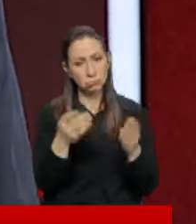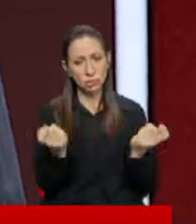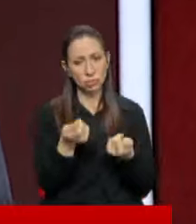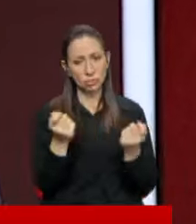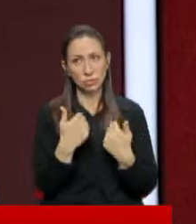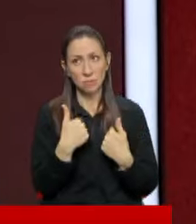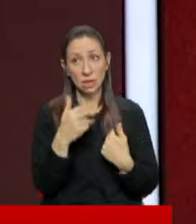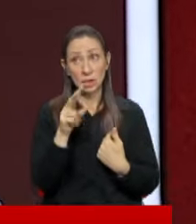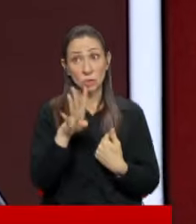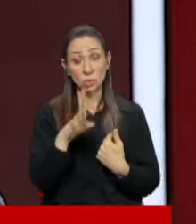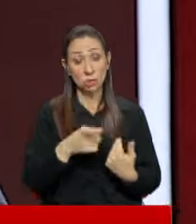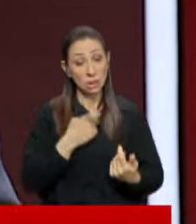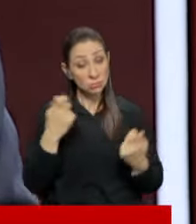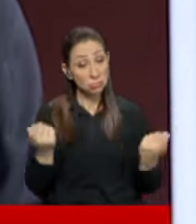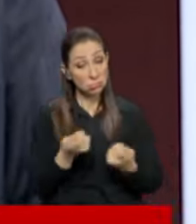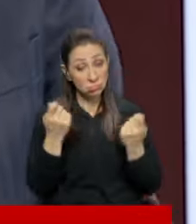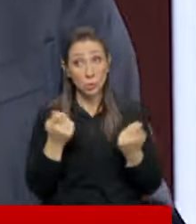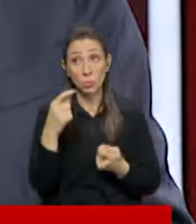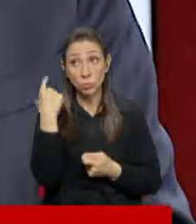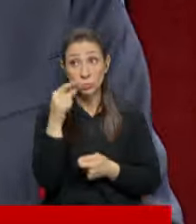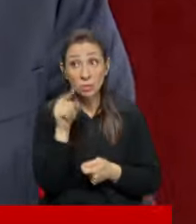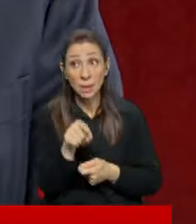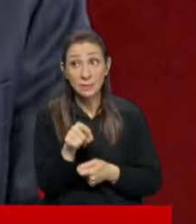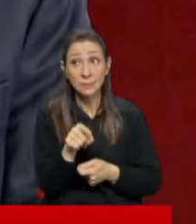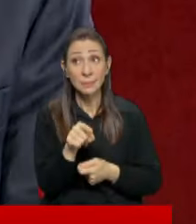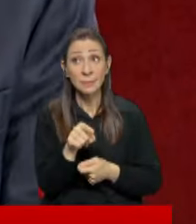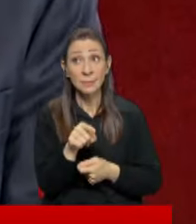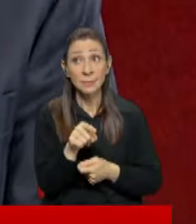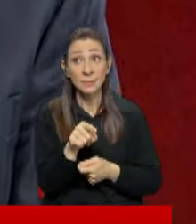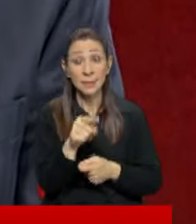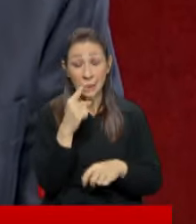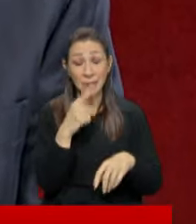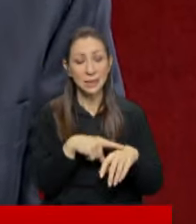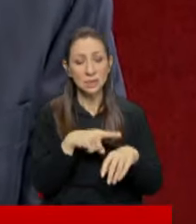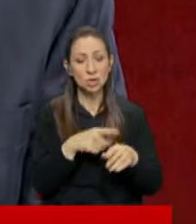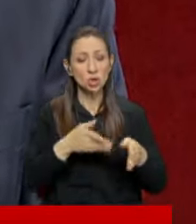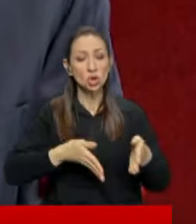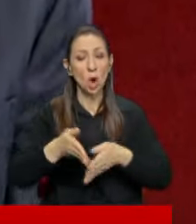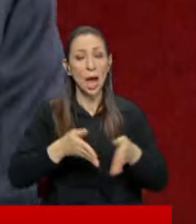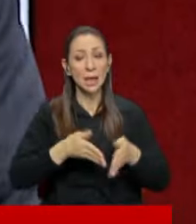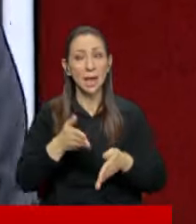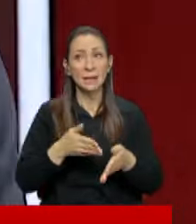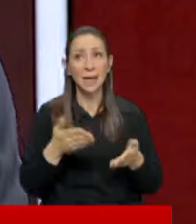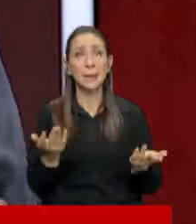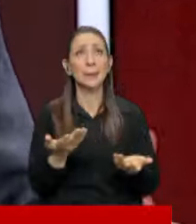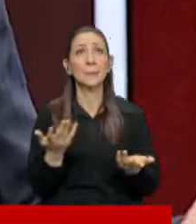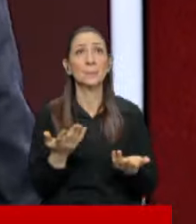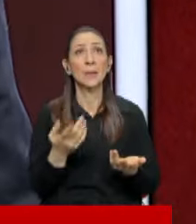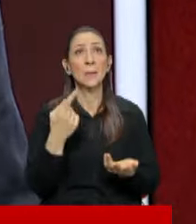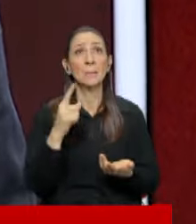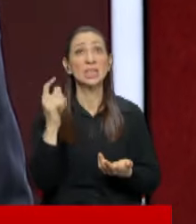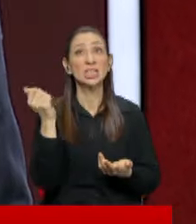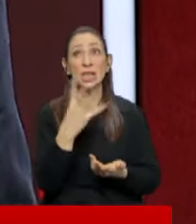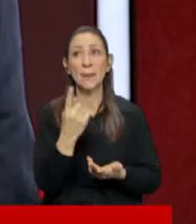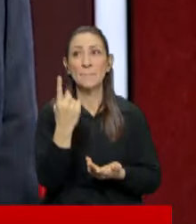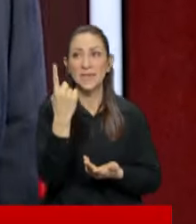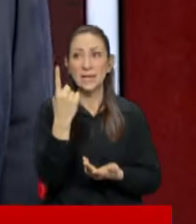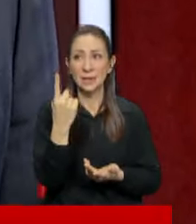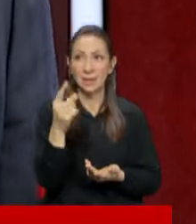çalıştım. 24 saatimi verdim. Dolayısıyla inanın sokaklarda hani 1000 kişiden belki